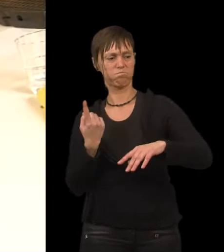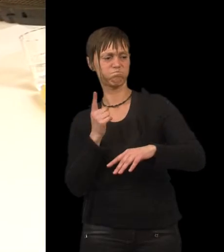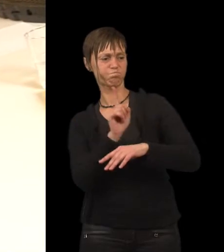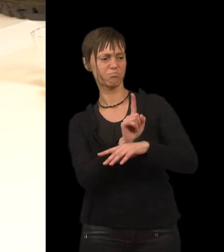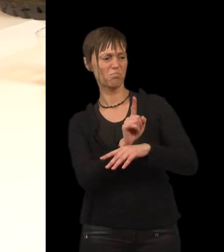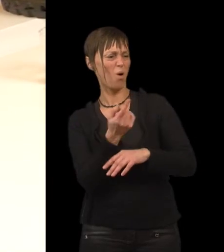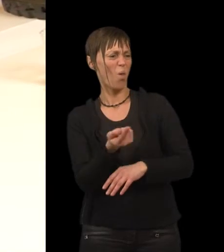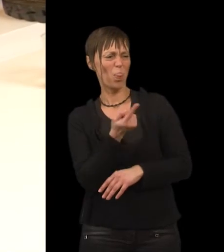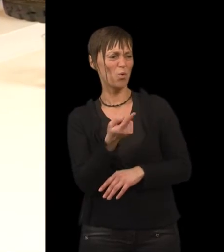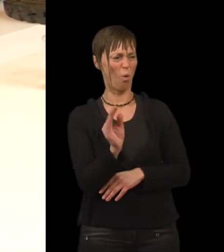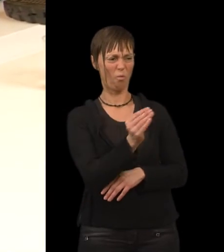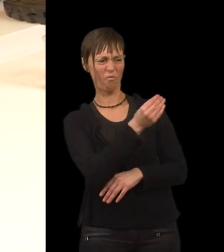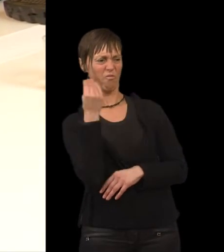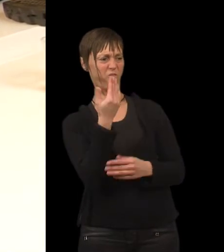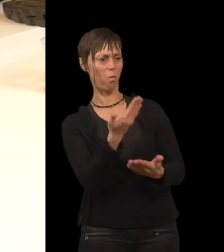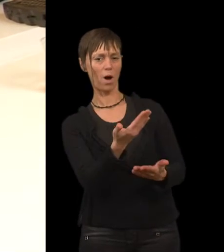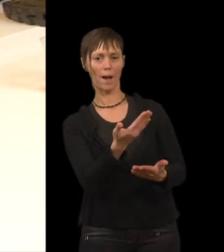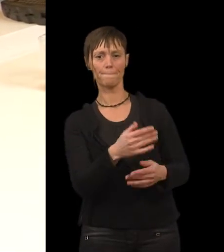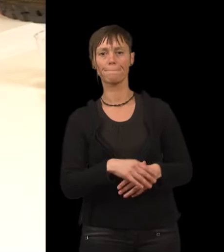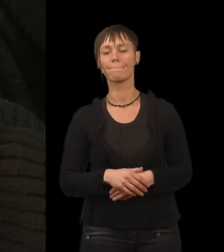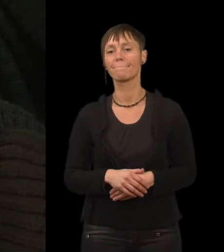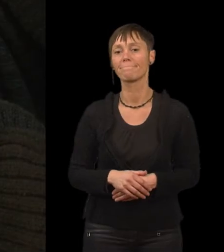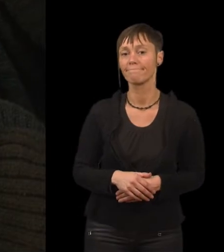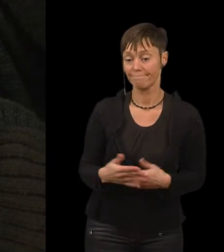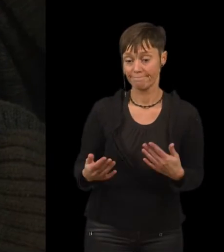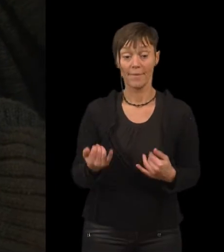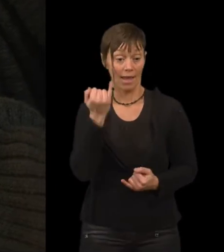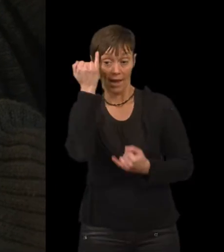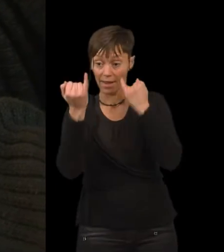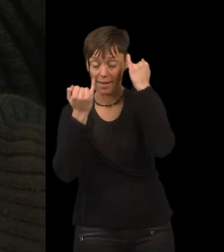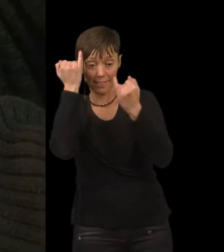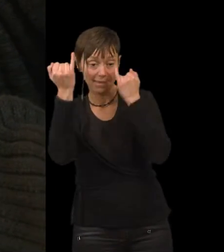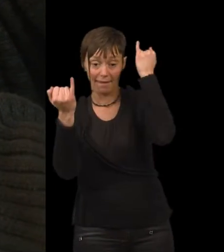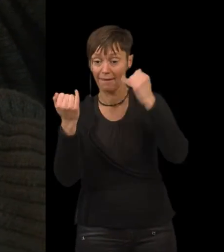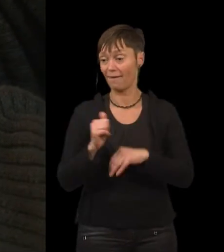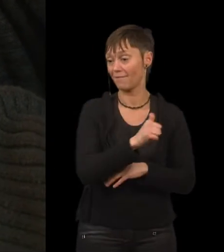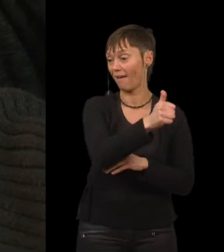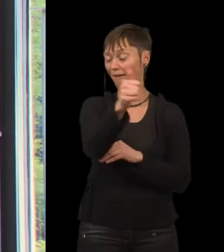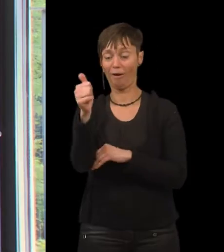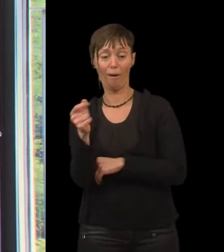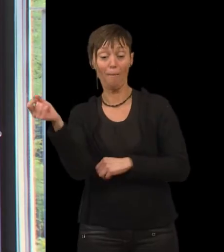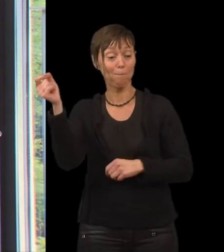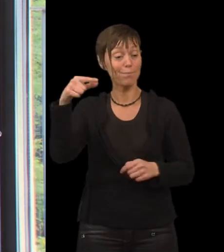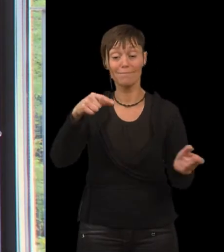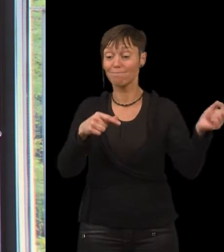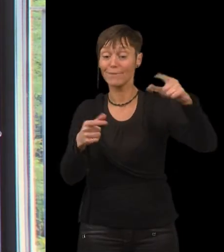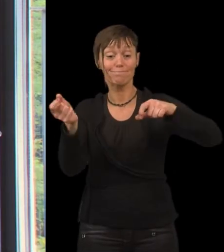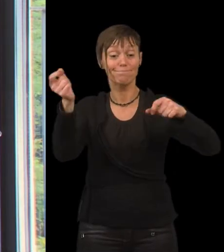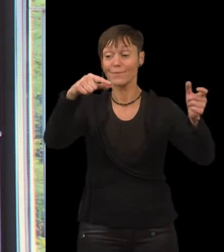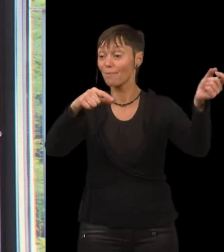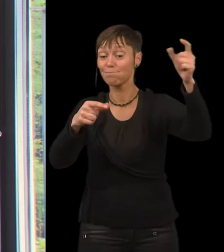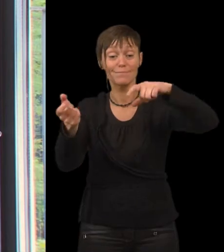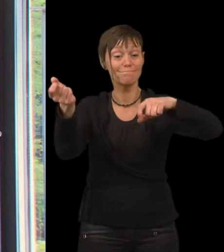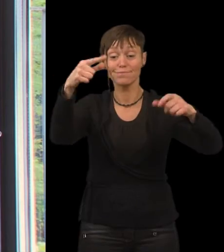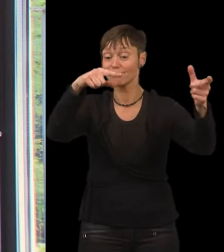le scénario, les idées de départ ont été regroupées, remontées. Par petites touches, on l'a vraiment tac, tac, tac